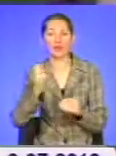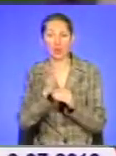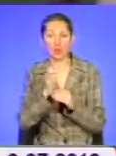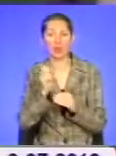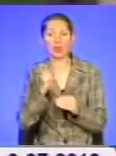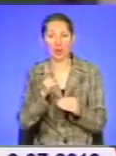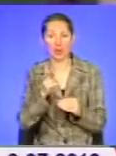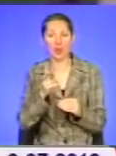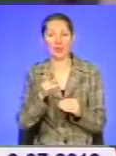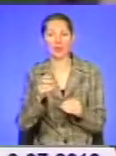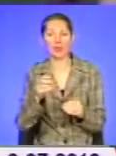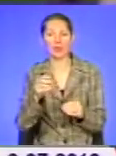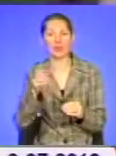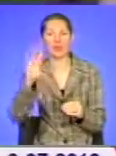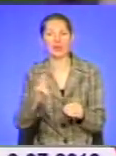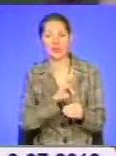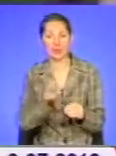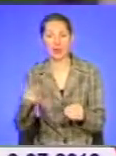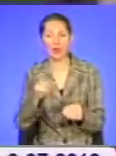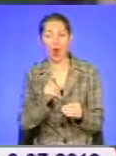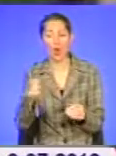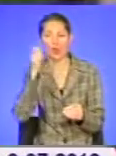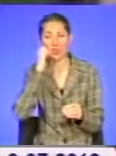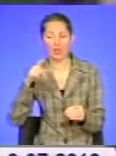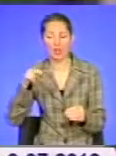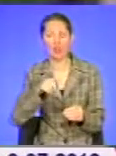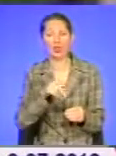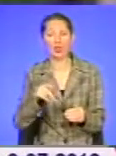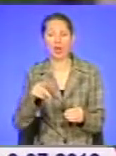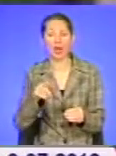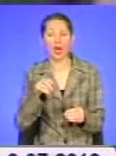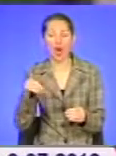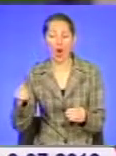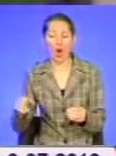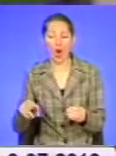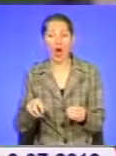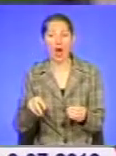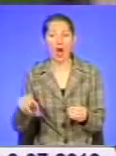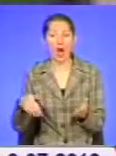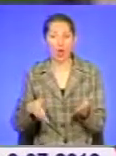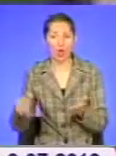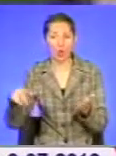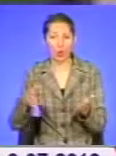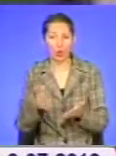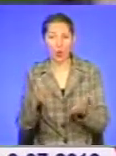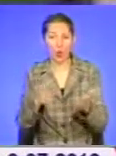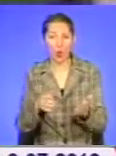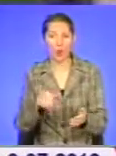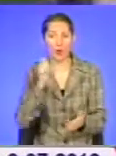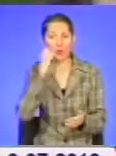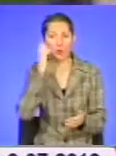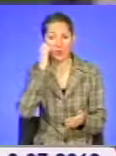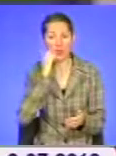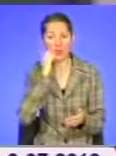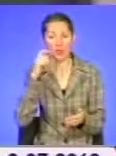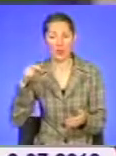бабці, переходять дорогу, немає зебри. Бабця не піднімає голову на знак, вона не розуміє, що таке знак. Вона переходить прямо під таксі. Я бачила